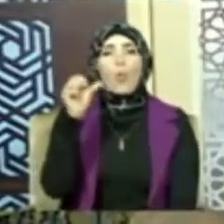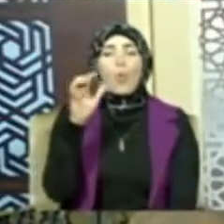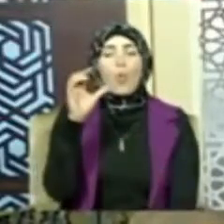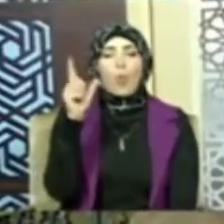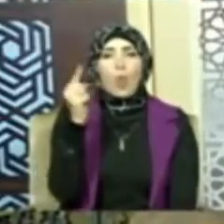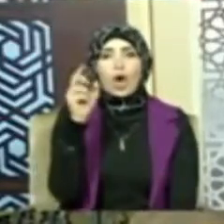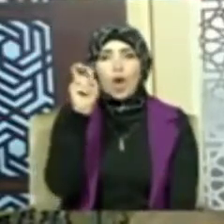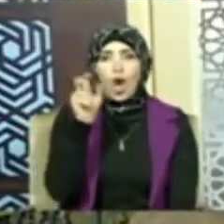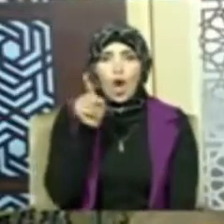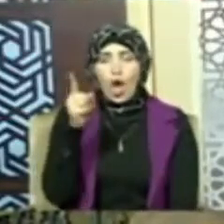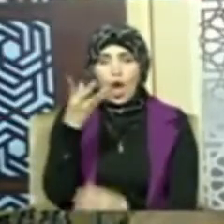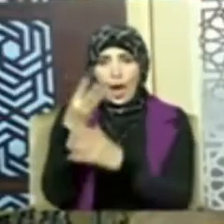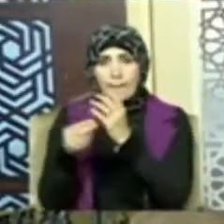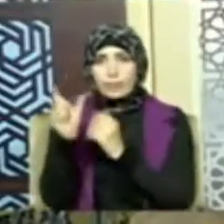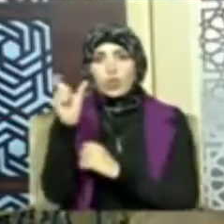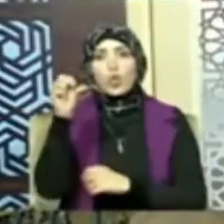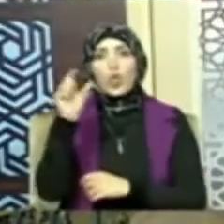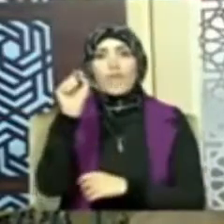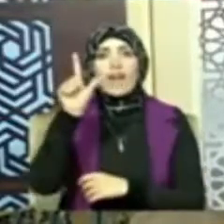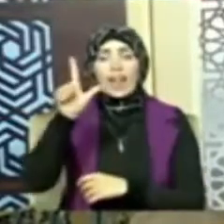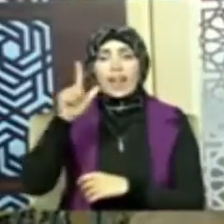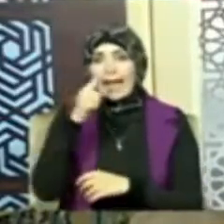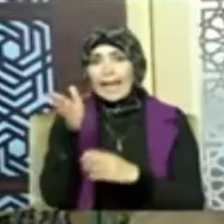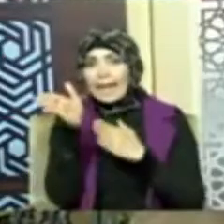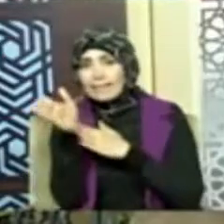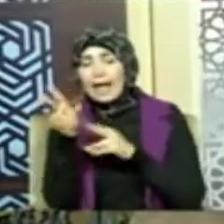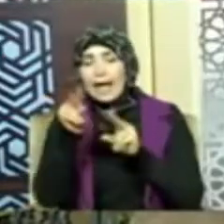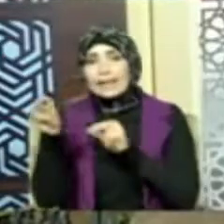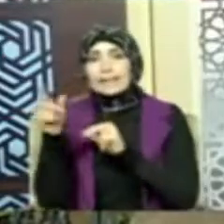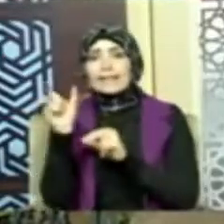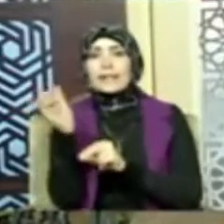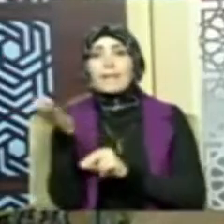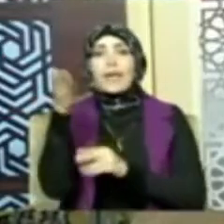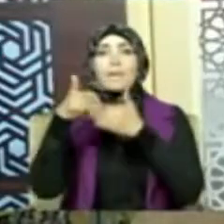هم على دين إبراهيم عليه السلام،